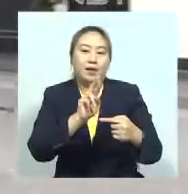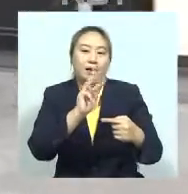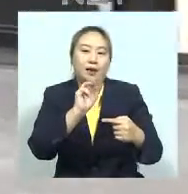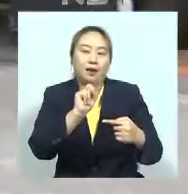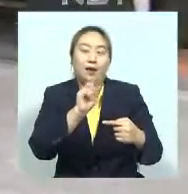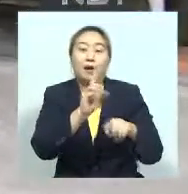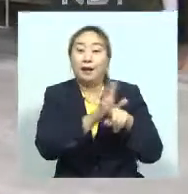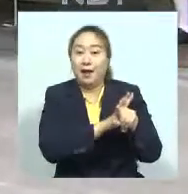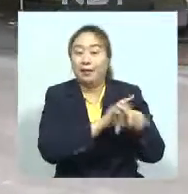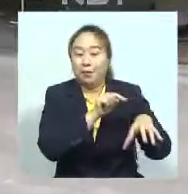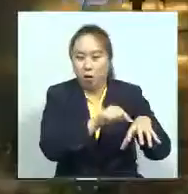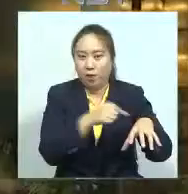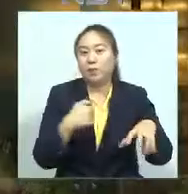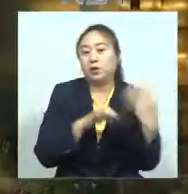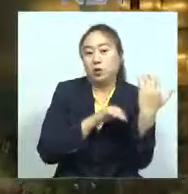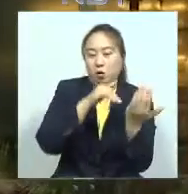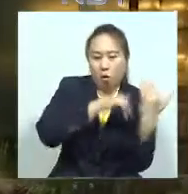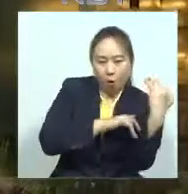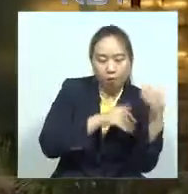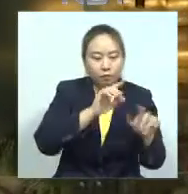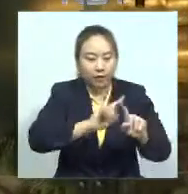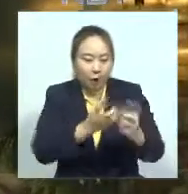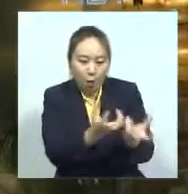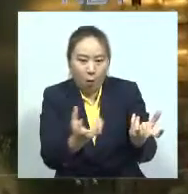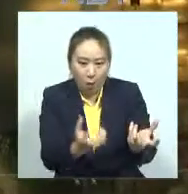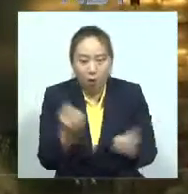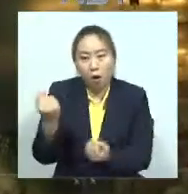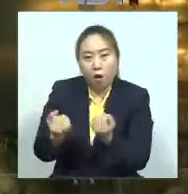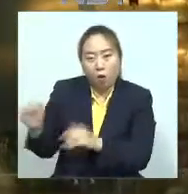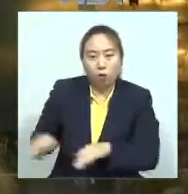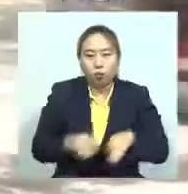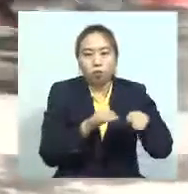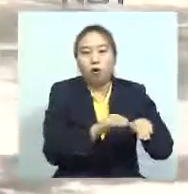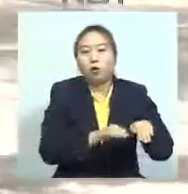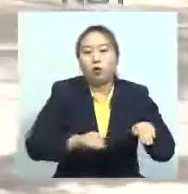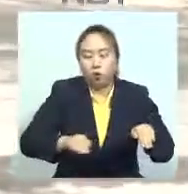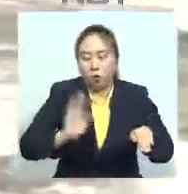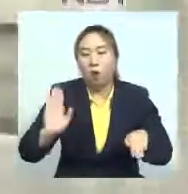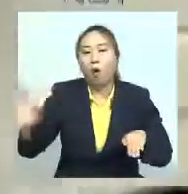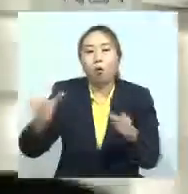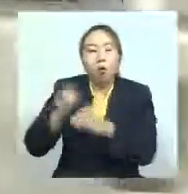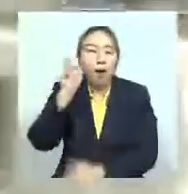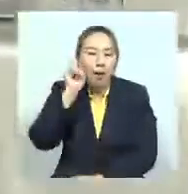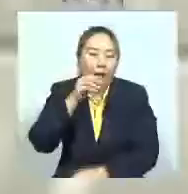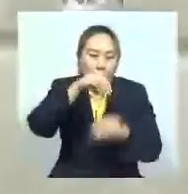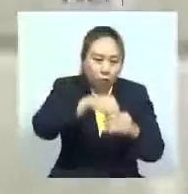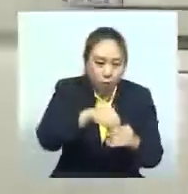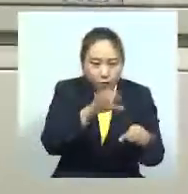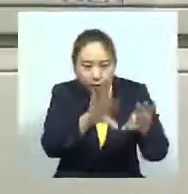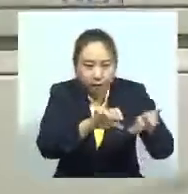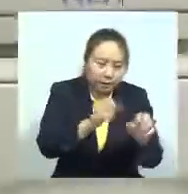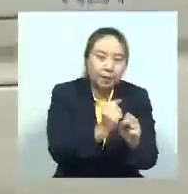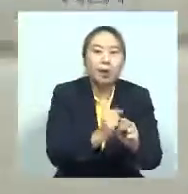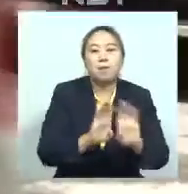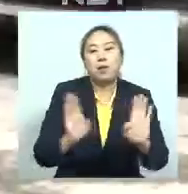วลชนโดยได้เตรียมติดตั้งคอมพิวเตอร์และอุปกรณ์สื่อสารพร้อมจุดจอดรถ OB อำนวยความสะดวกแก่สื่อมวลชนซึ่งจะเปิดใช้อย่างเป็นทาง